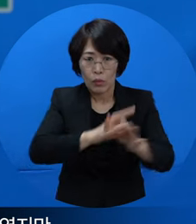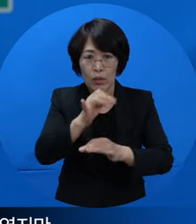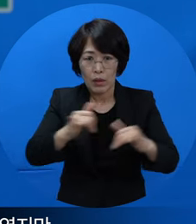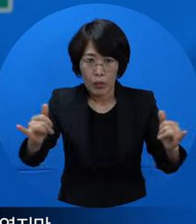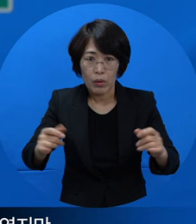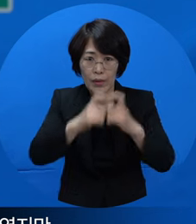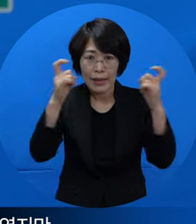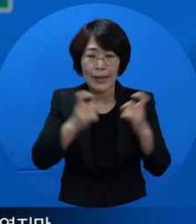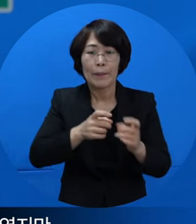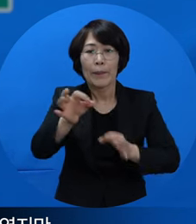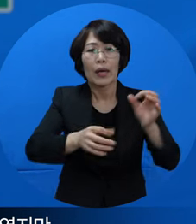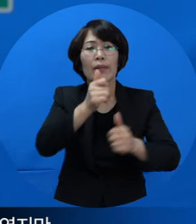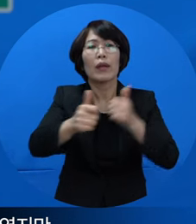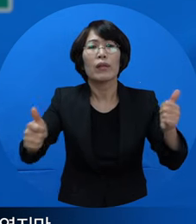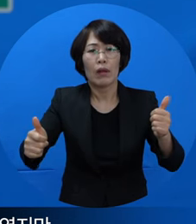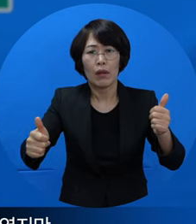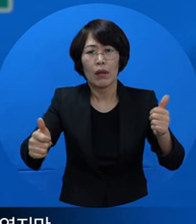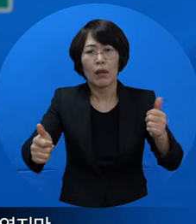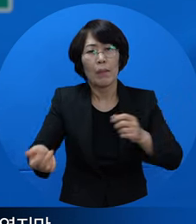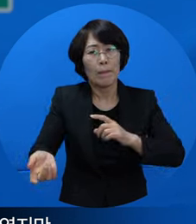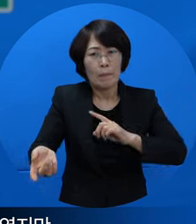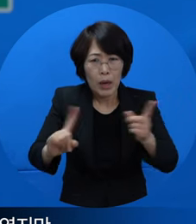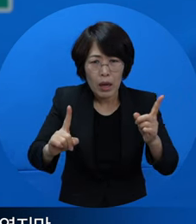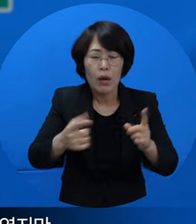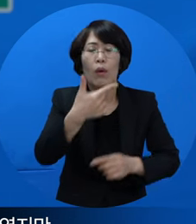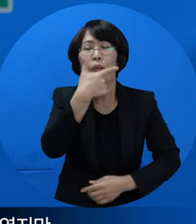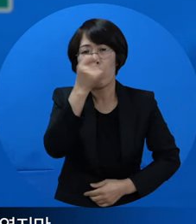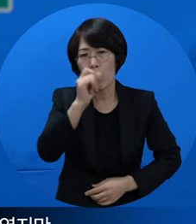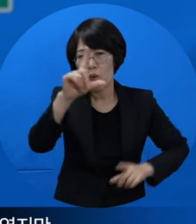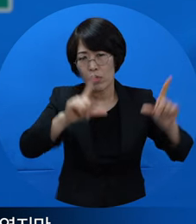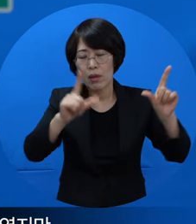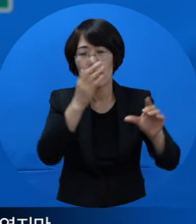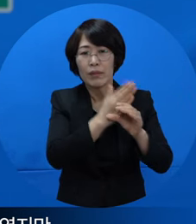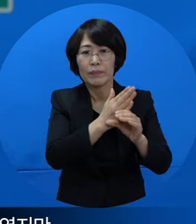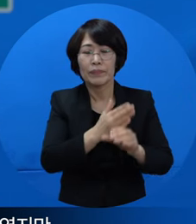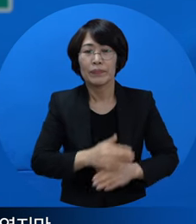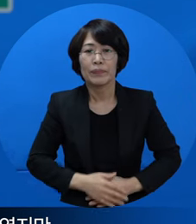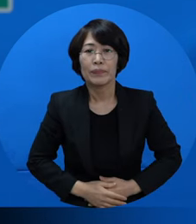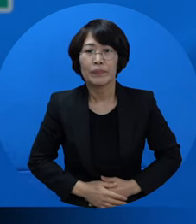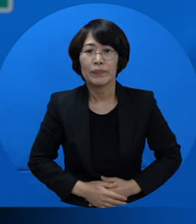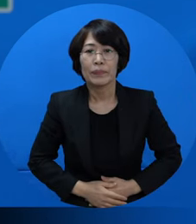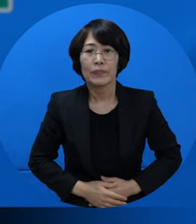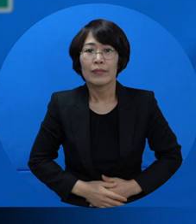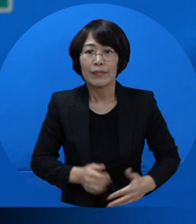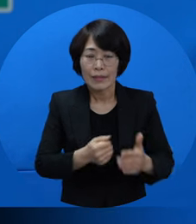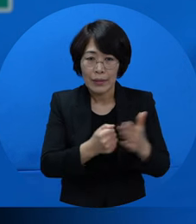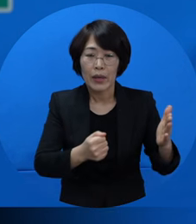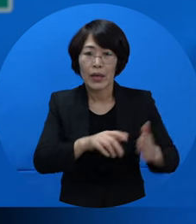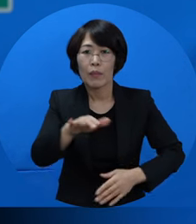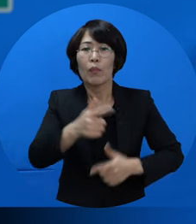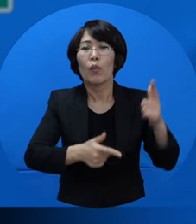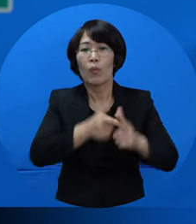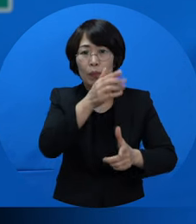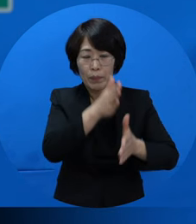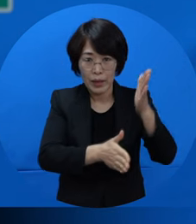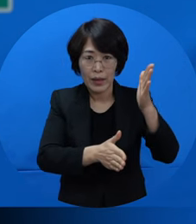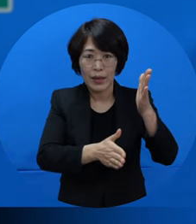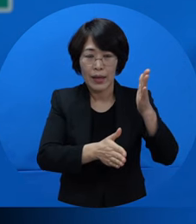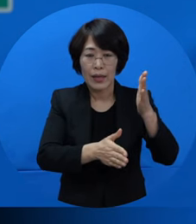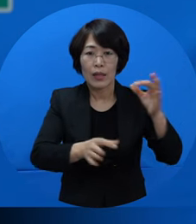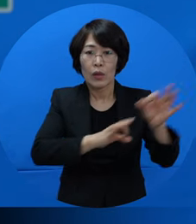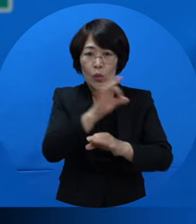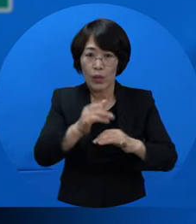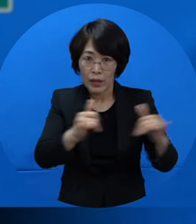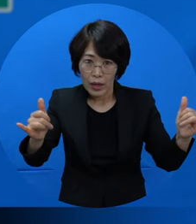사고 김과 자영업자의 위기 극복의 는 부족한 상황입니다 예 우리시는